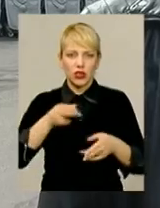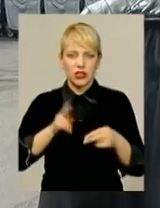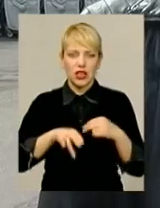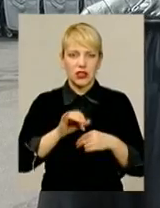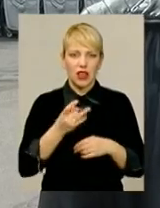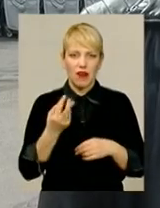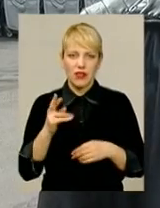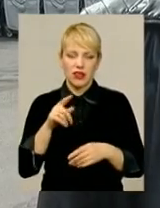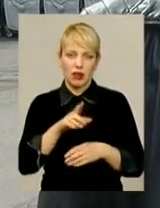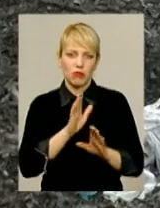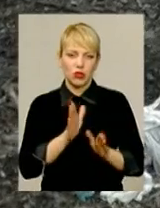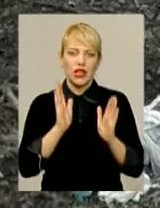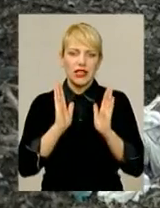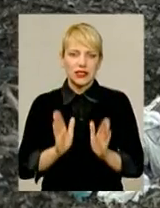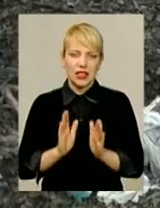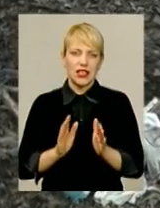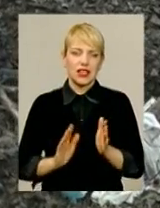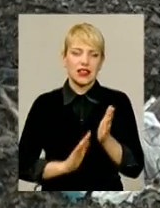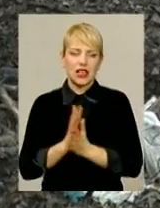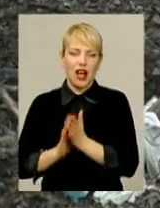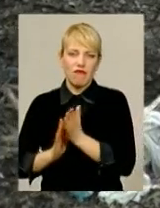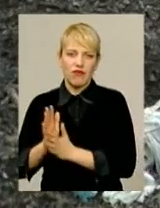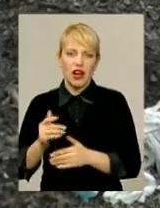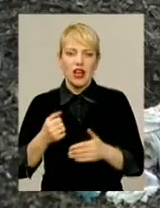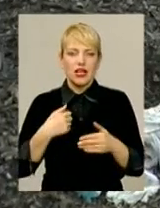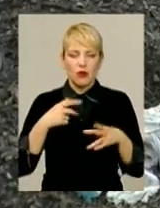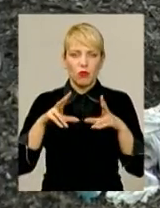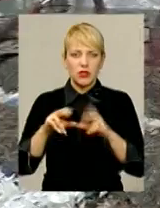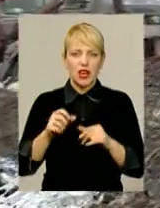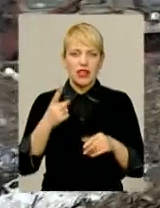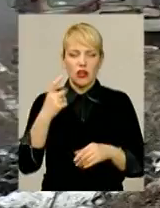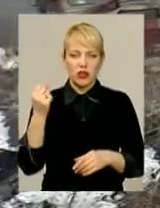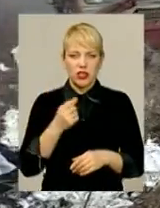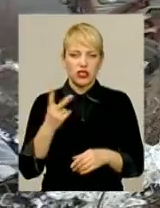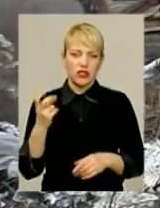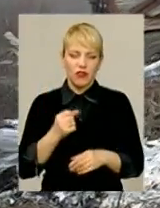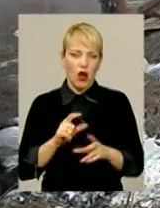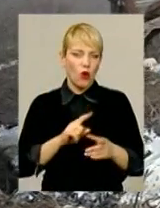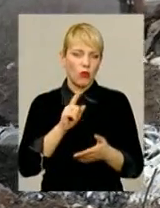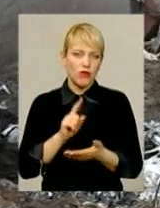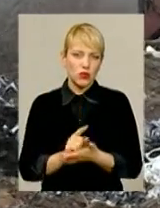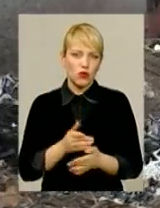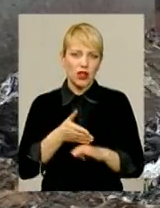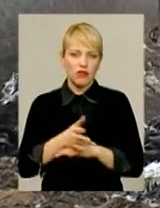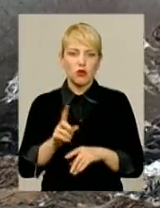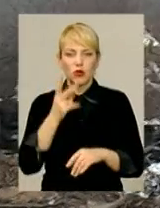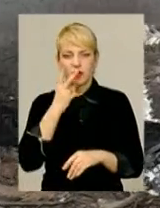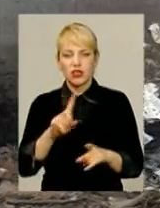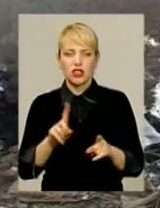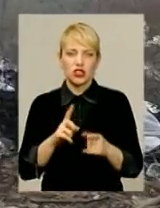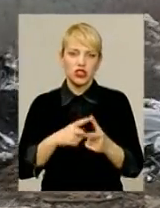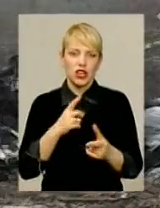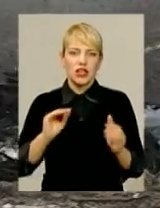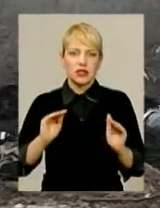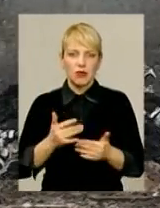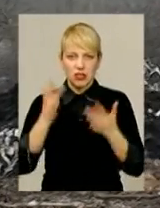там вже буде тільки трава. Тож ми обіцяємо, за тиждень-два обов'язково сюди навідаємось, аби подивитись, чи зменшується